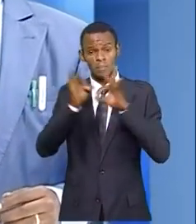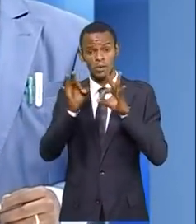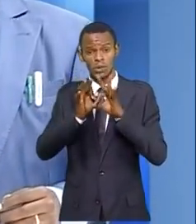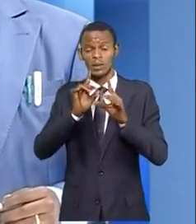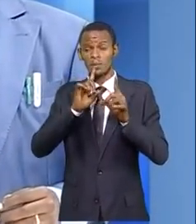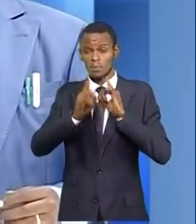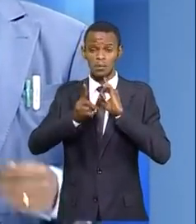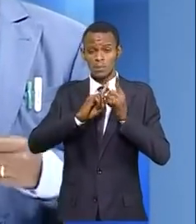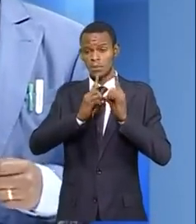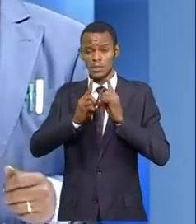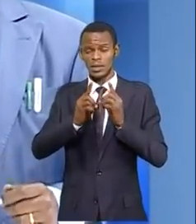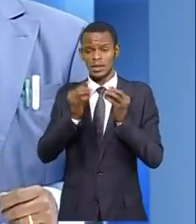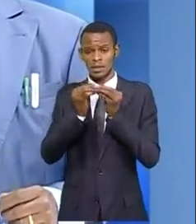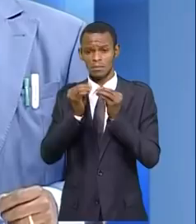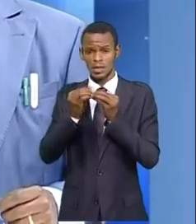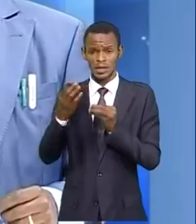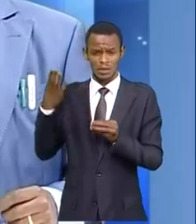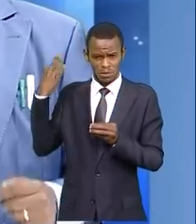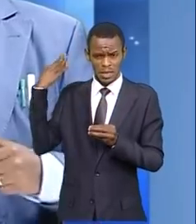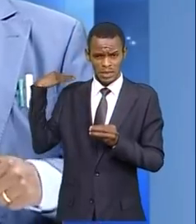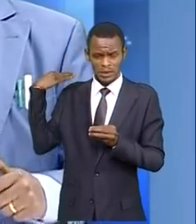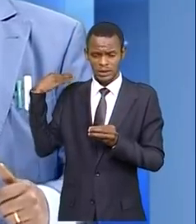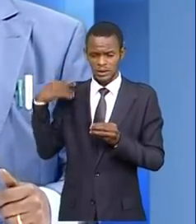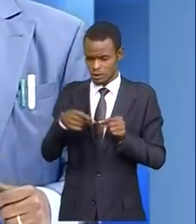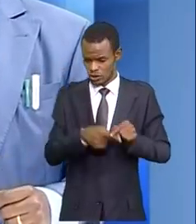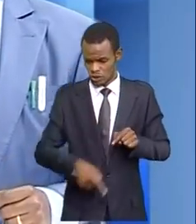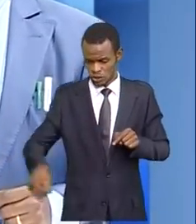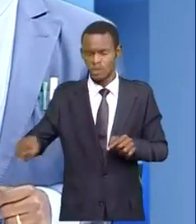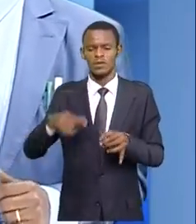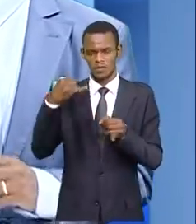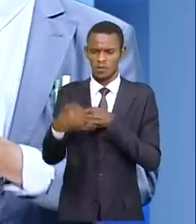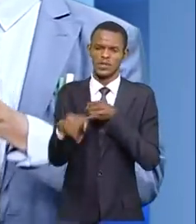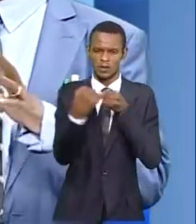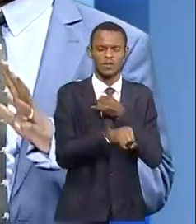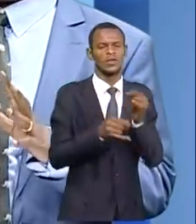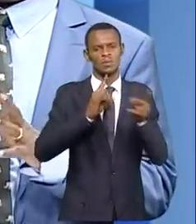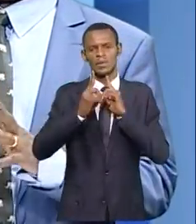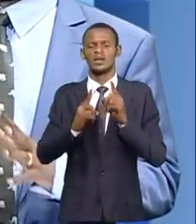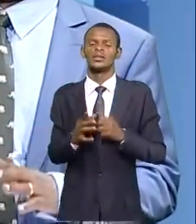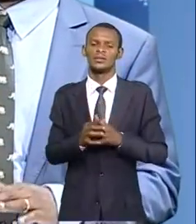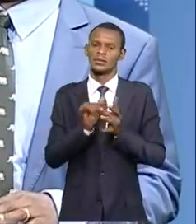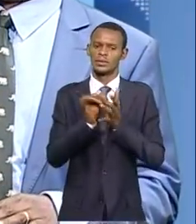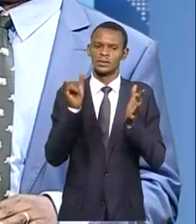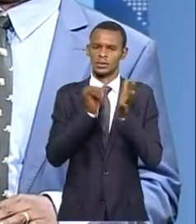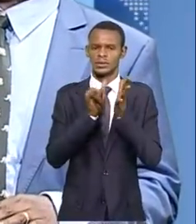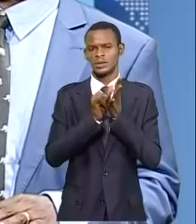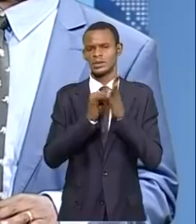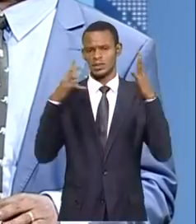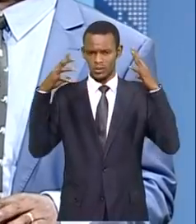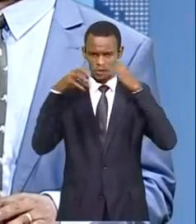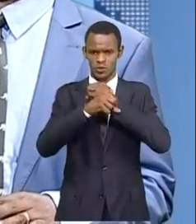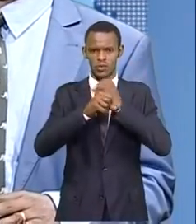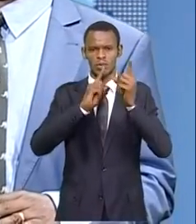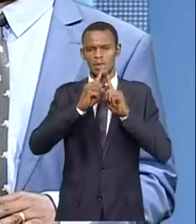les autres sessions qui seront finalisées durant cette session pendant le dernier voilà globalement les types d'activités que nous